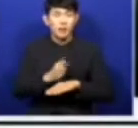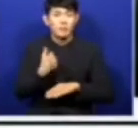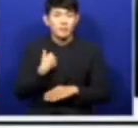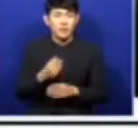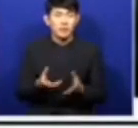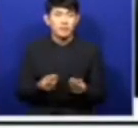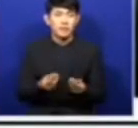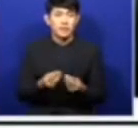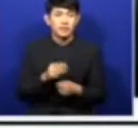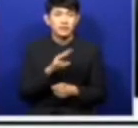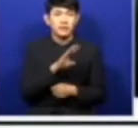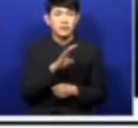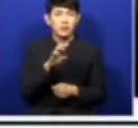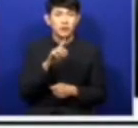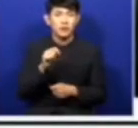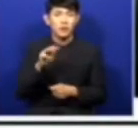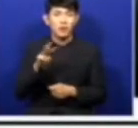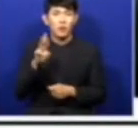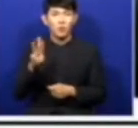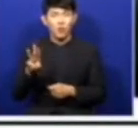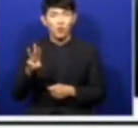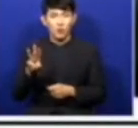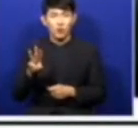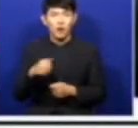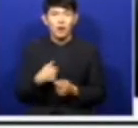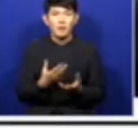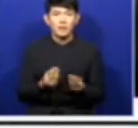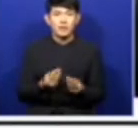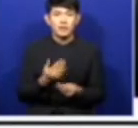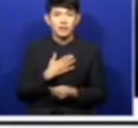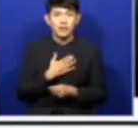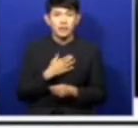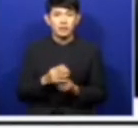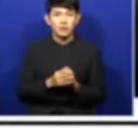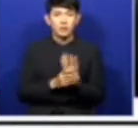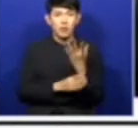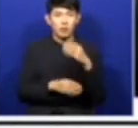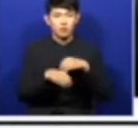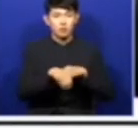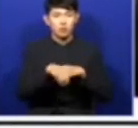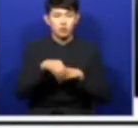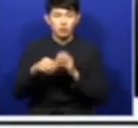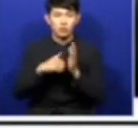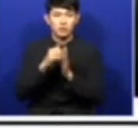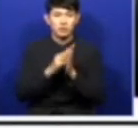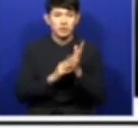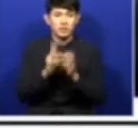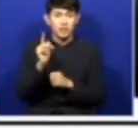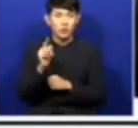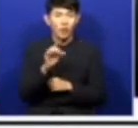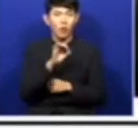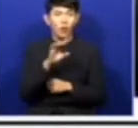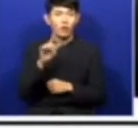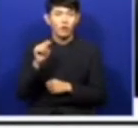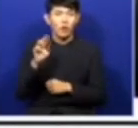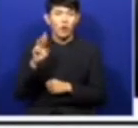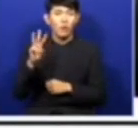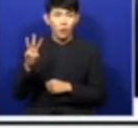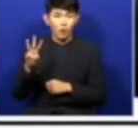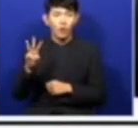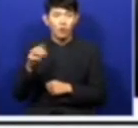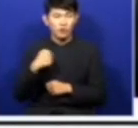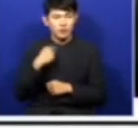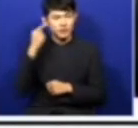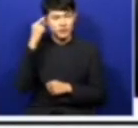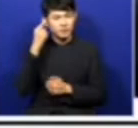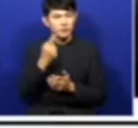าท่านประธานเอาพื้นที่ของท่านประธานไปปลูกต้นไม้เพิ่มพื้นที่สีเขียวสัก100ตารางวาแทนที่ท่านประ